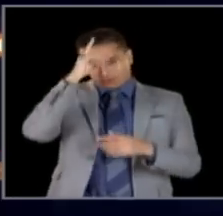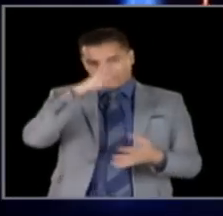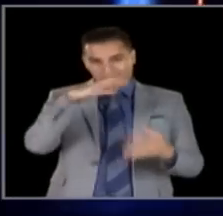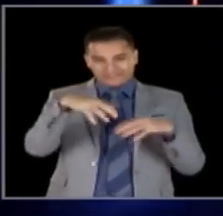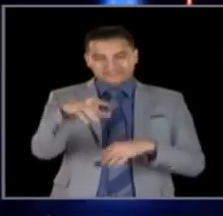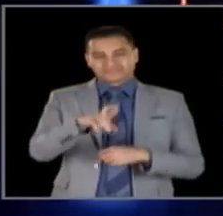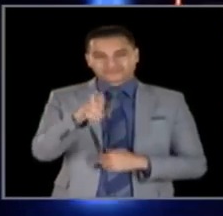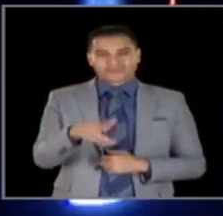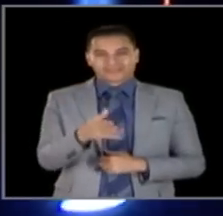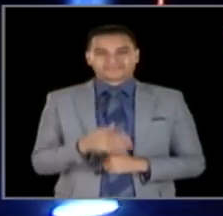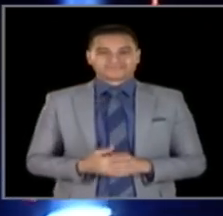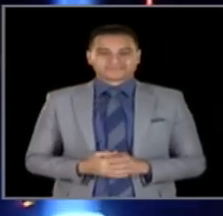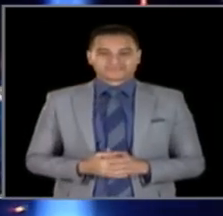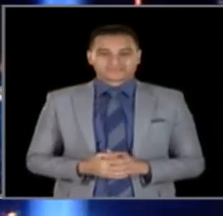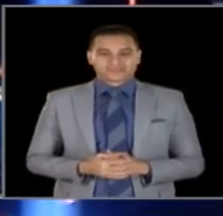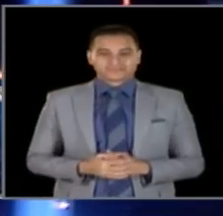والسؤال هو: